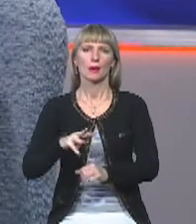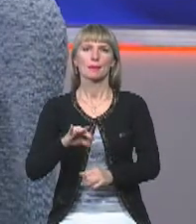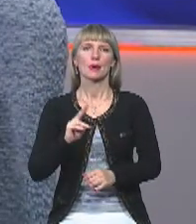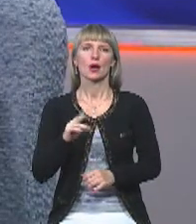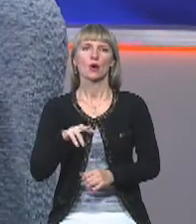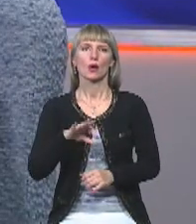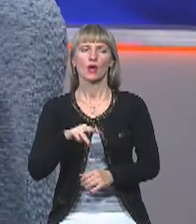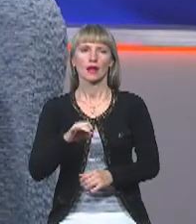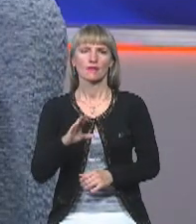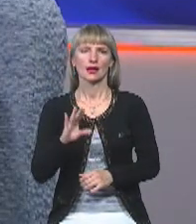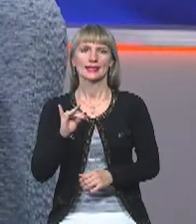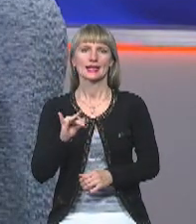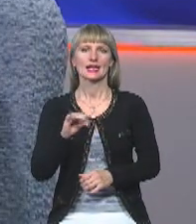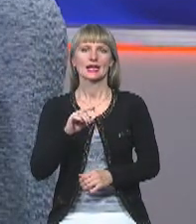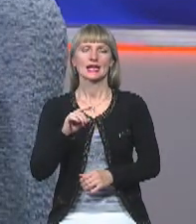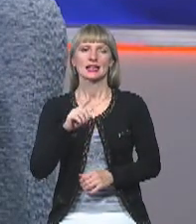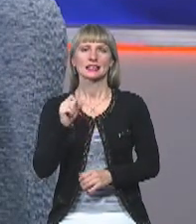та Закарпаття, пропоную подивитись